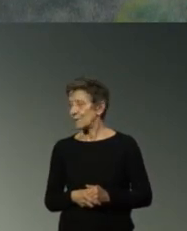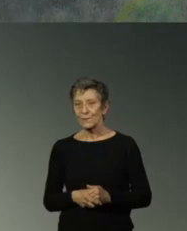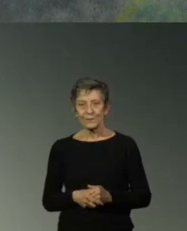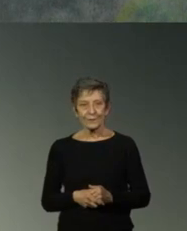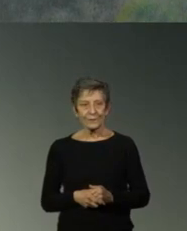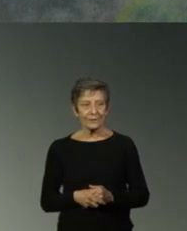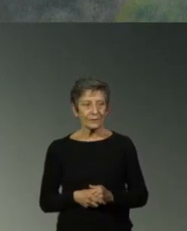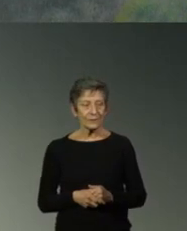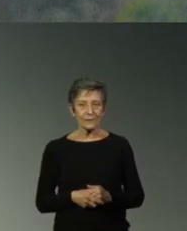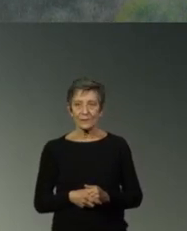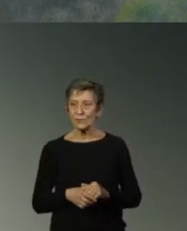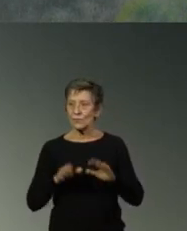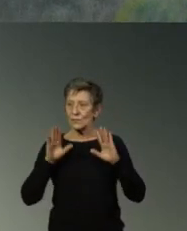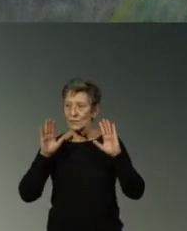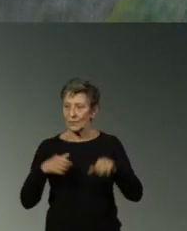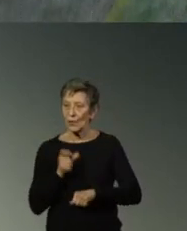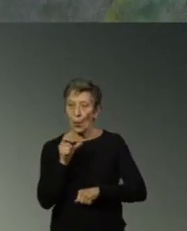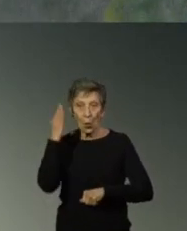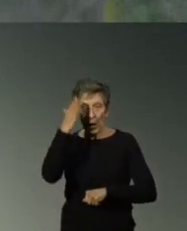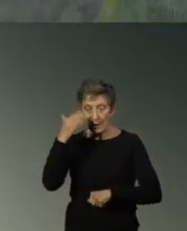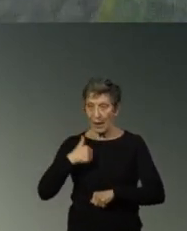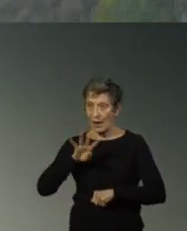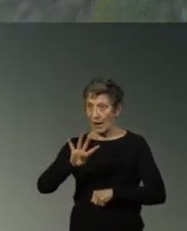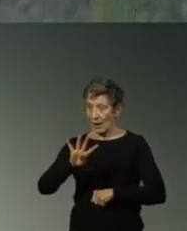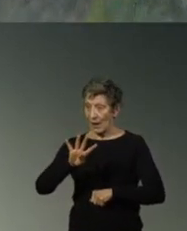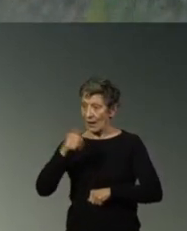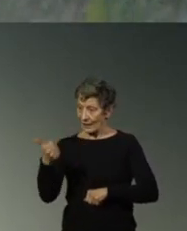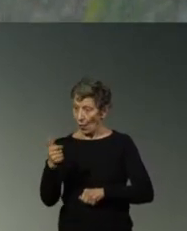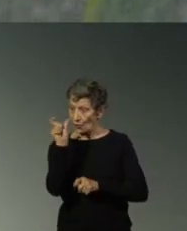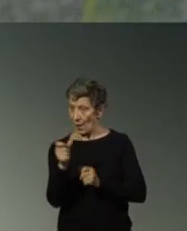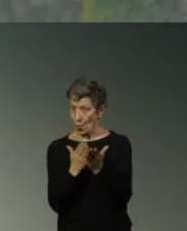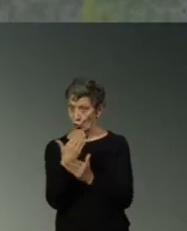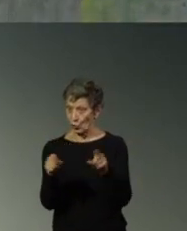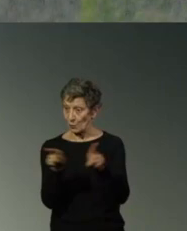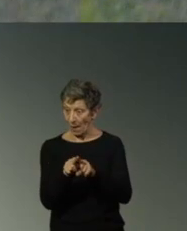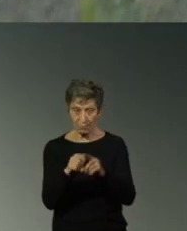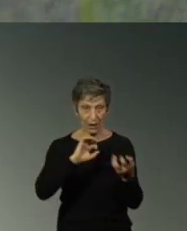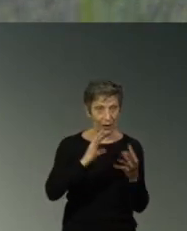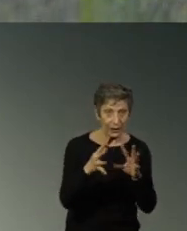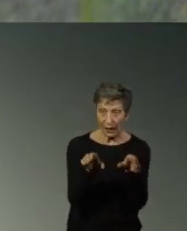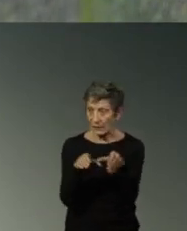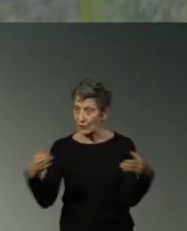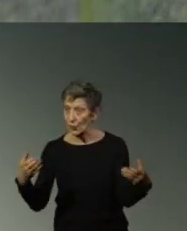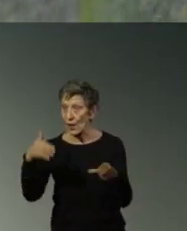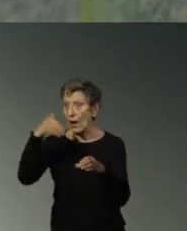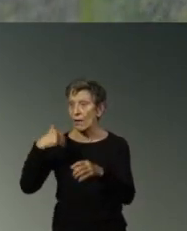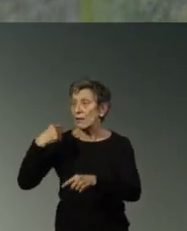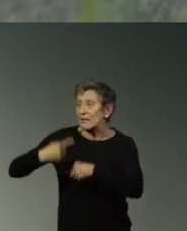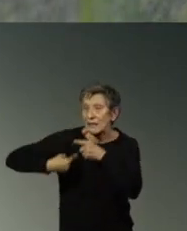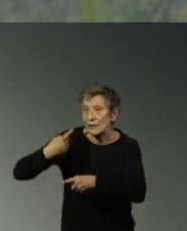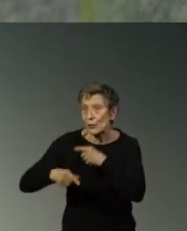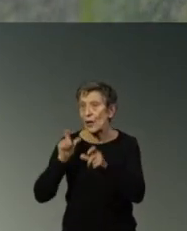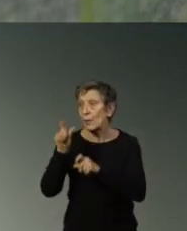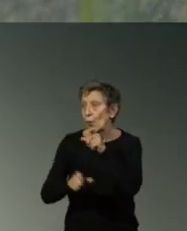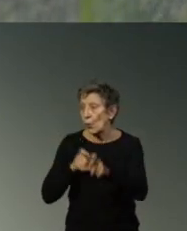Je compile 41 synonymes du mot « animal » proposés sur Internet, tant dans les dictionnaires, parmi lesquels les plus traditionnels possibles, dont